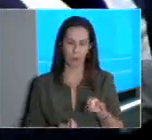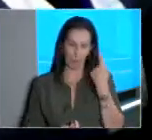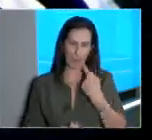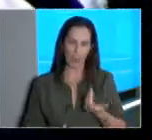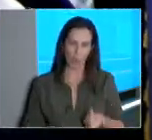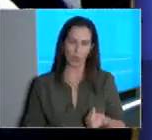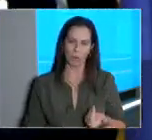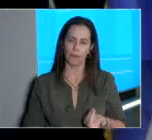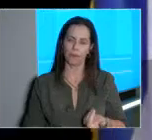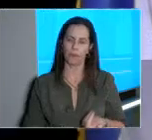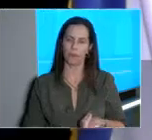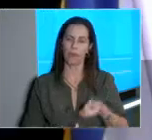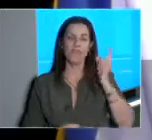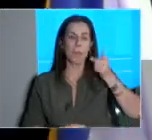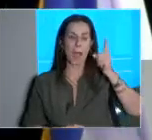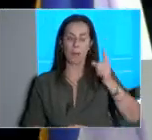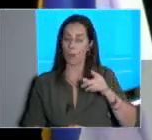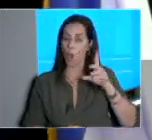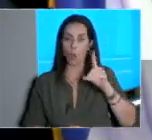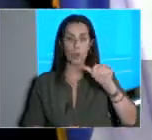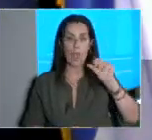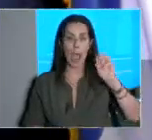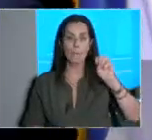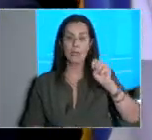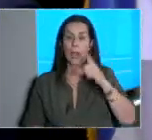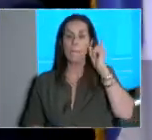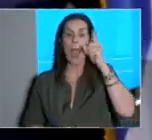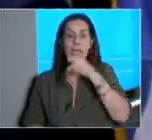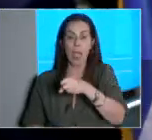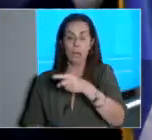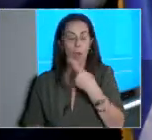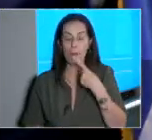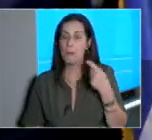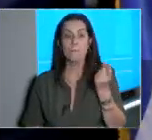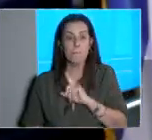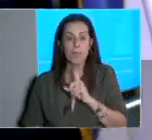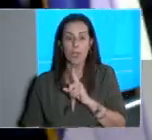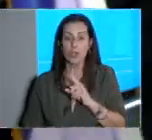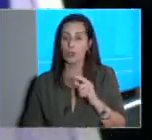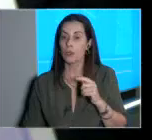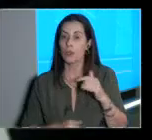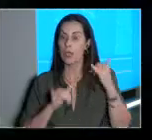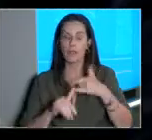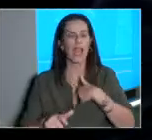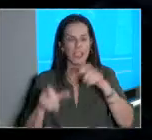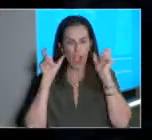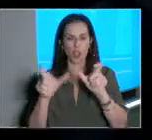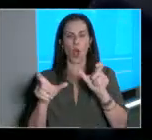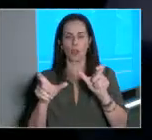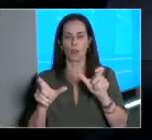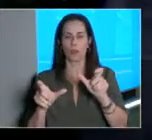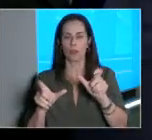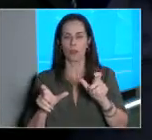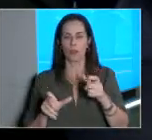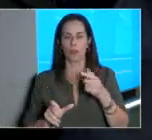מחדש, ומאיימים, דודי אמסלם מאיים בשידור חי ואומר, מי שיביא את זה אני אעצור אותו, עוד